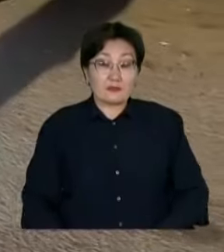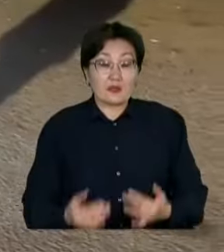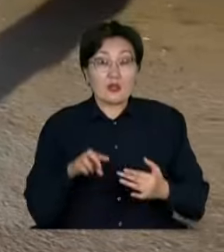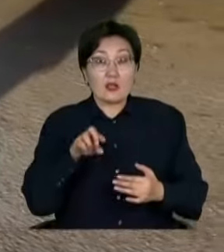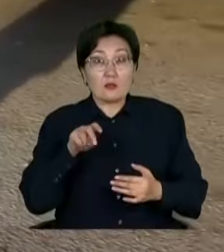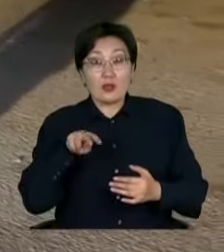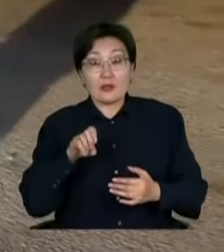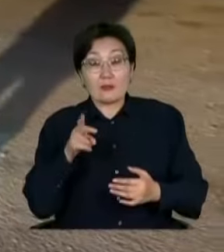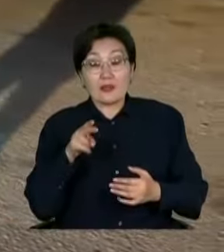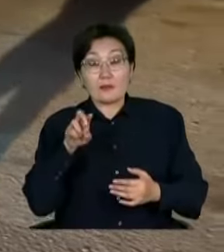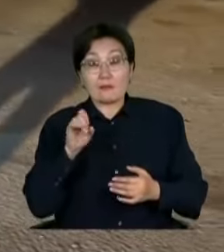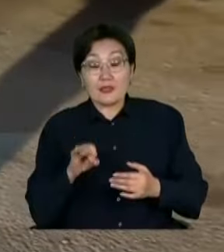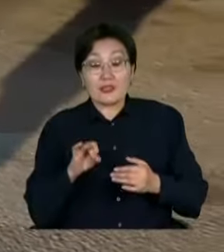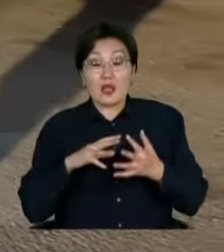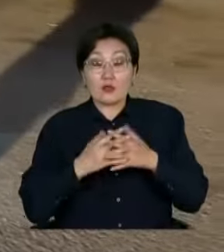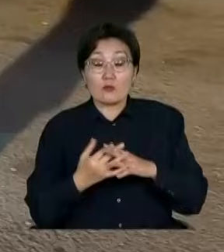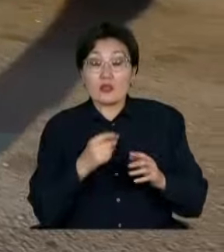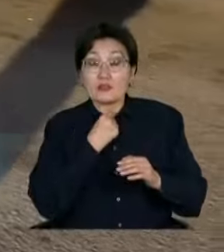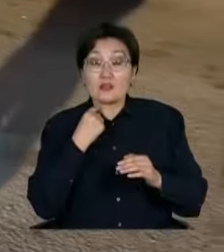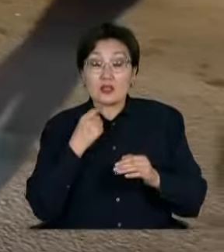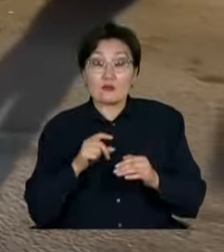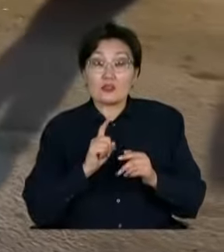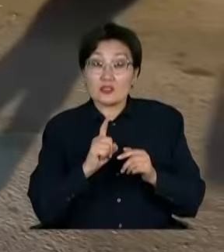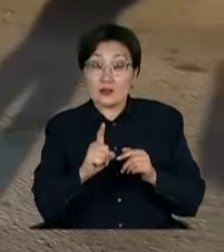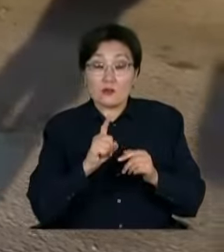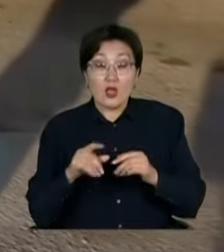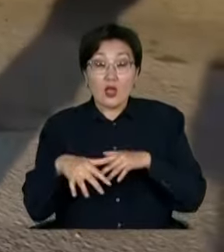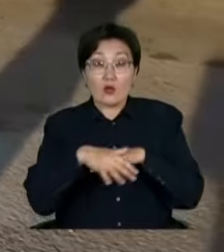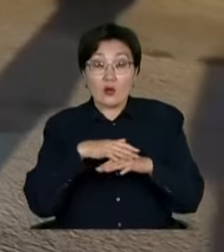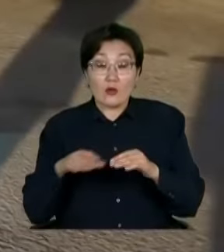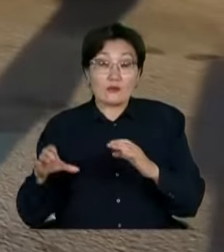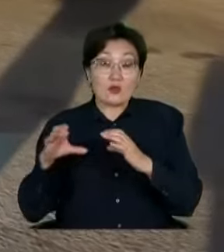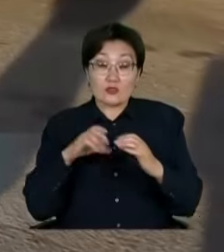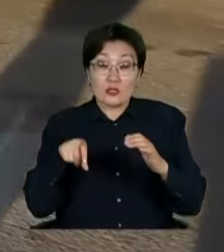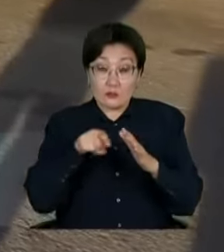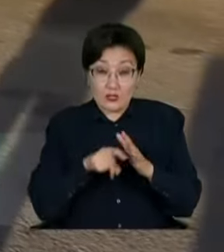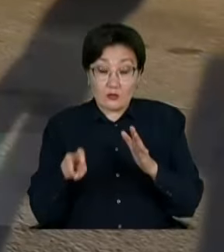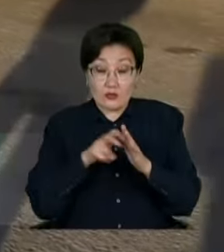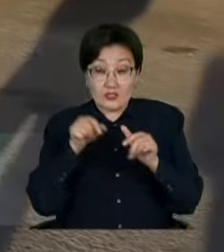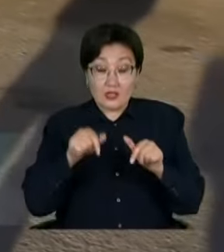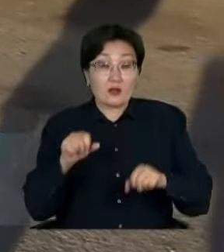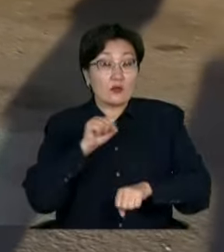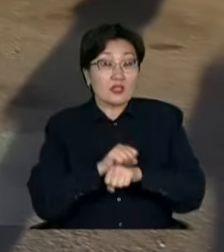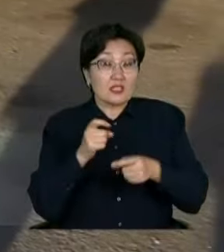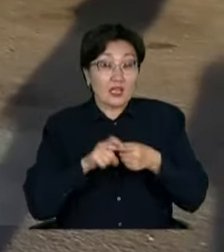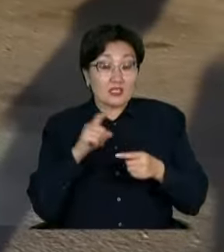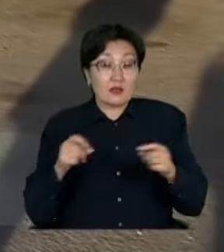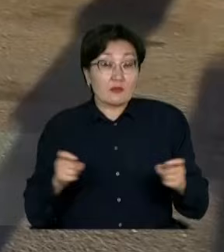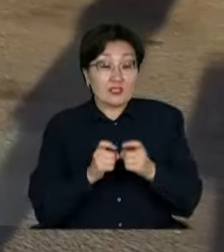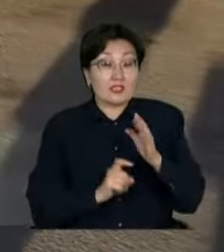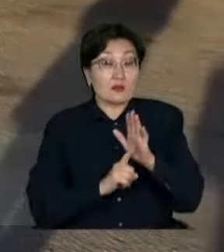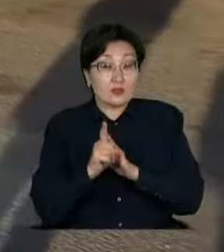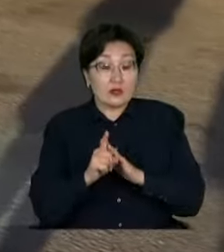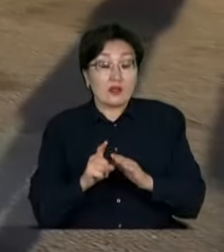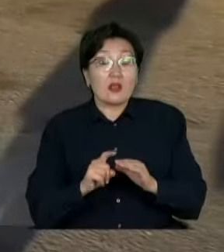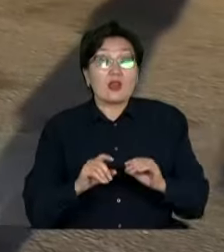Балпық би ауылынан Талдықорғанға қатынайтын жолаушылар қоғамдық көліктерге осы жерден отырады. Қазір дәл осы аялдамаға қатысты дау туындап тұр.